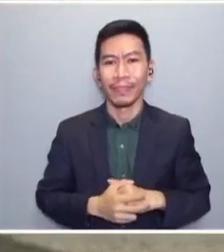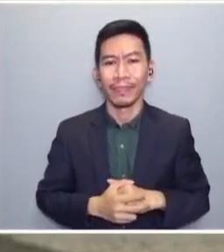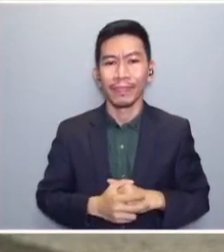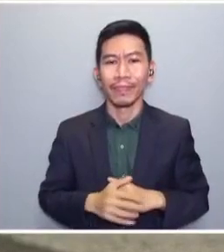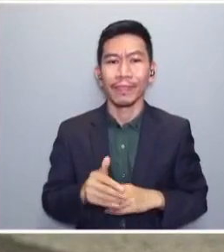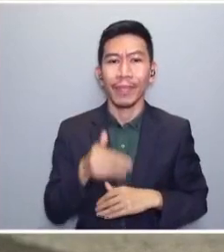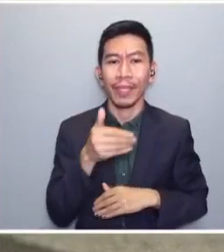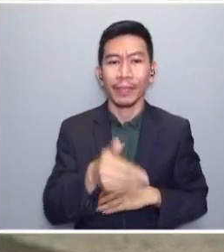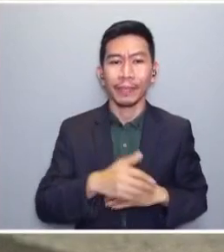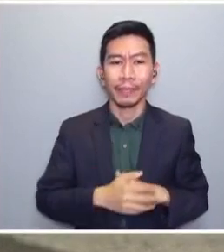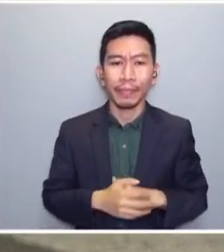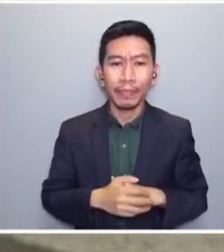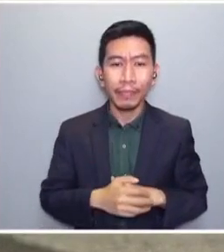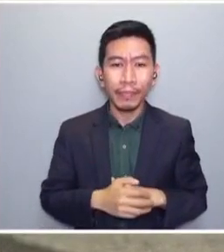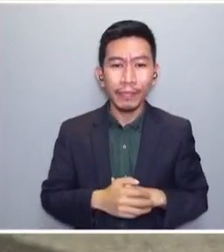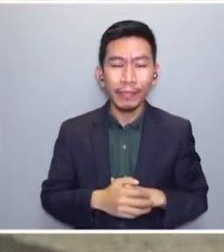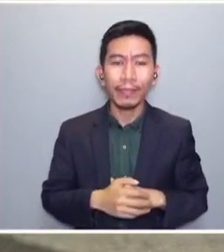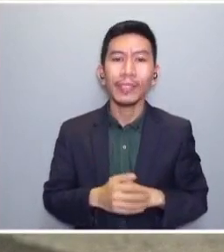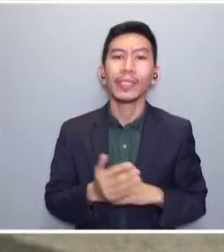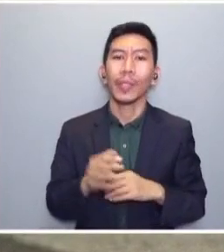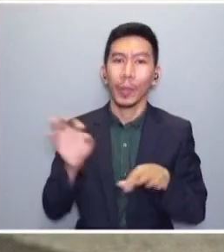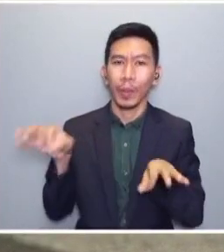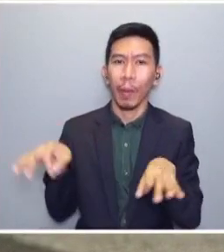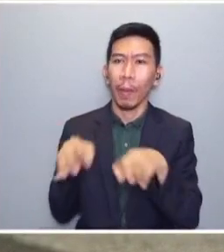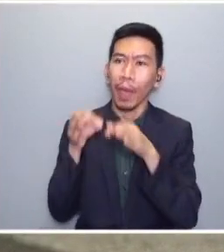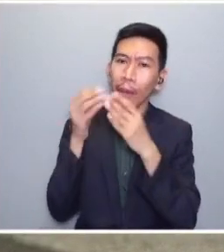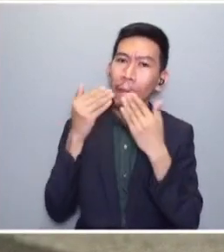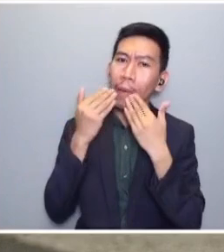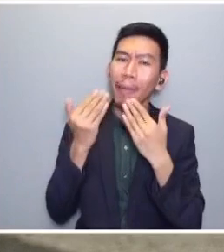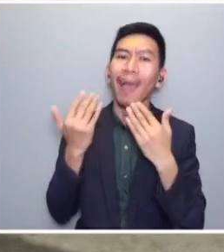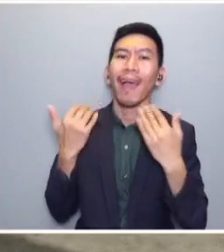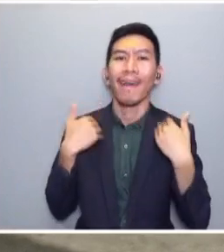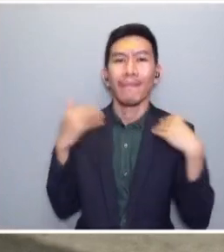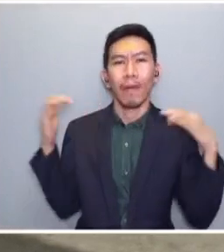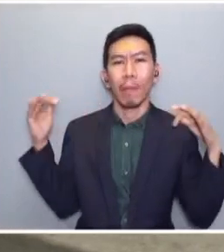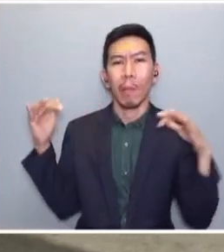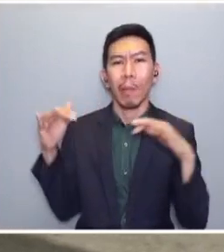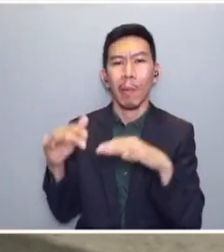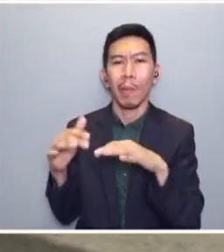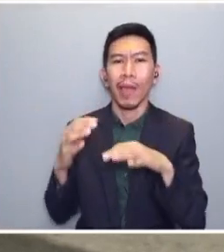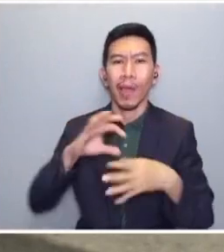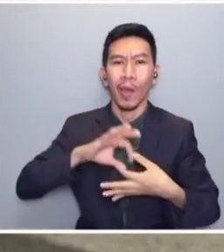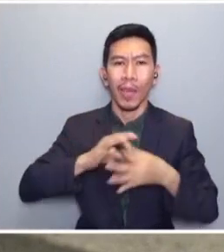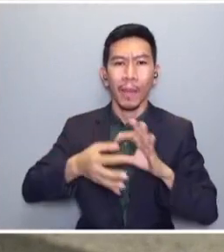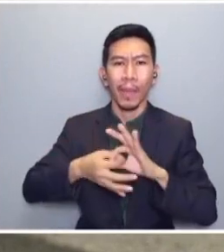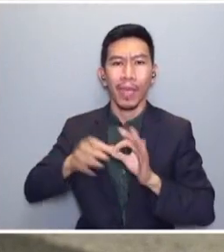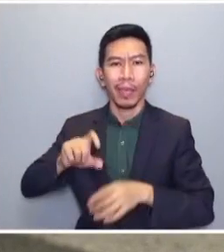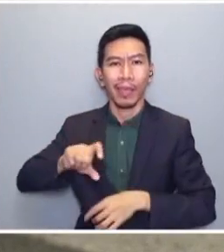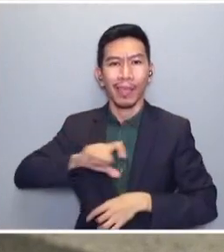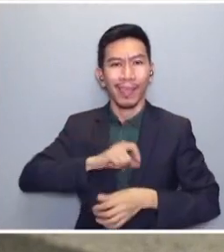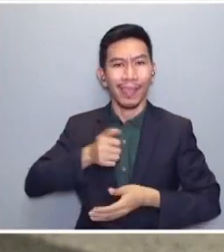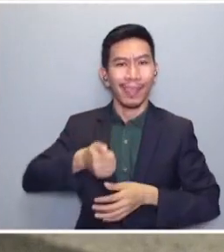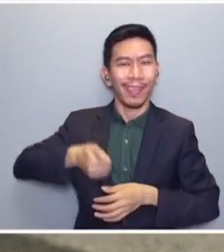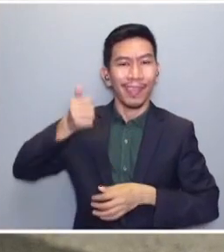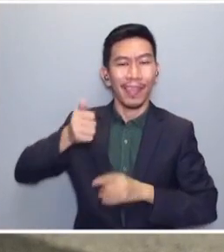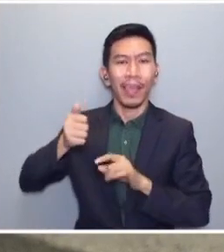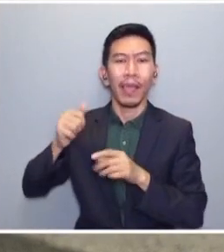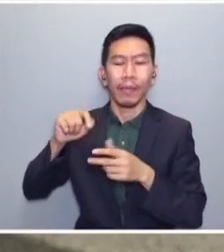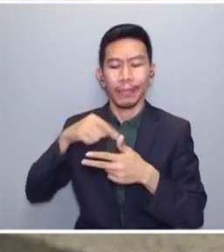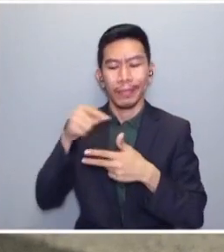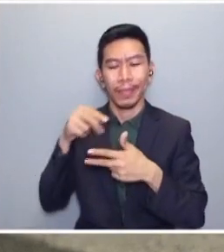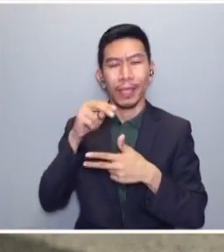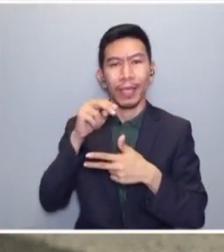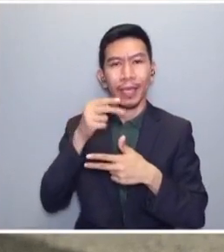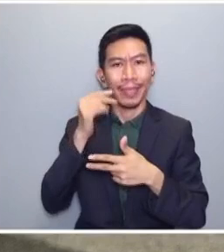Sama-samang dumalo sa Thanksgiving Mass sa Tagaytay City ang mga Olympic medalist na sina Heidelin Diaz, Nesty Petesio,